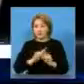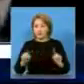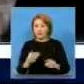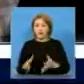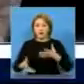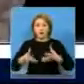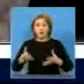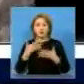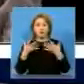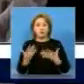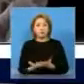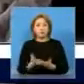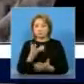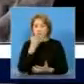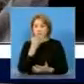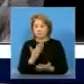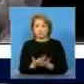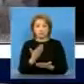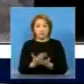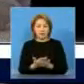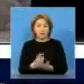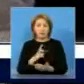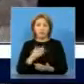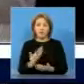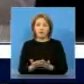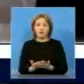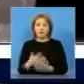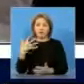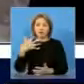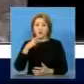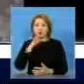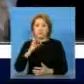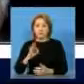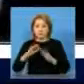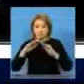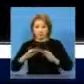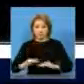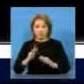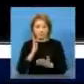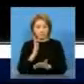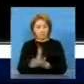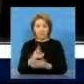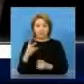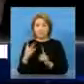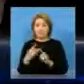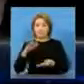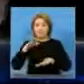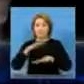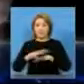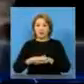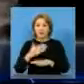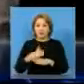емес, өте ыңғайлы, әрі жып-жылы. Мысалы, мына мутон тондарға 50%-ға дейін жеңілдік жасаймыз. Екінші деңгейлі банктер